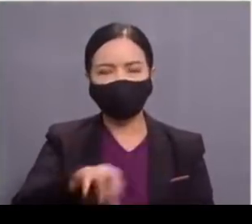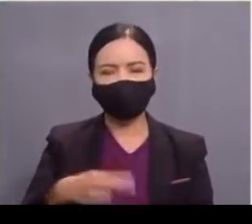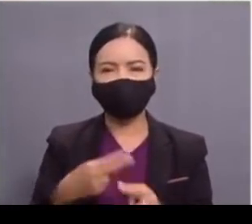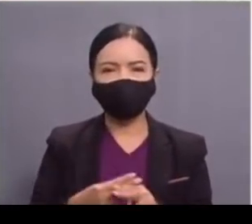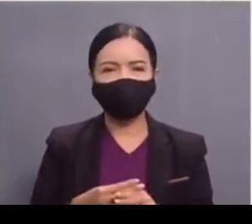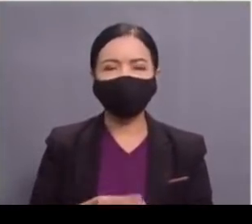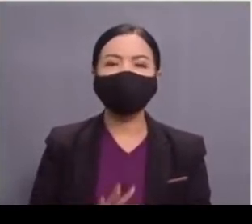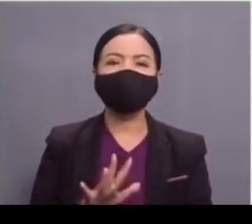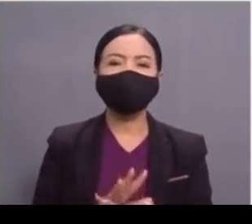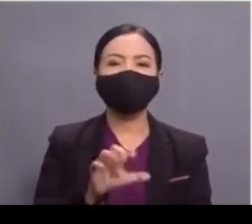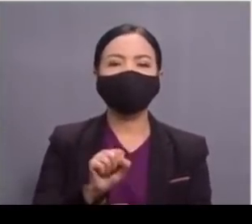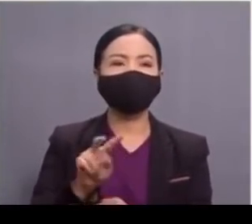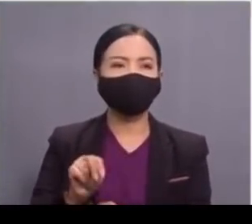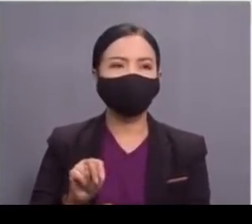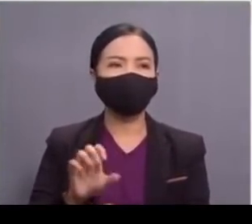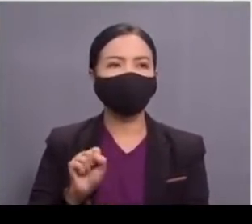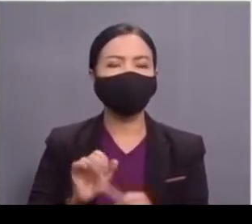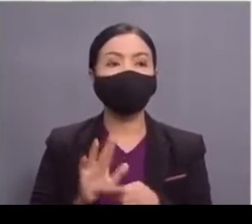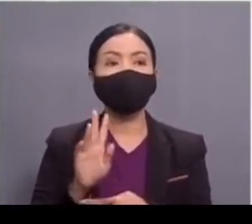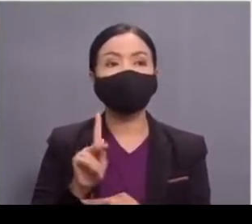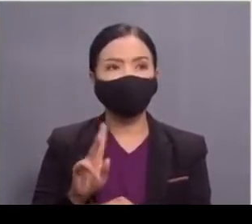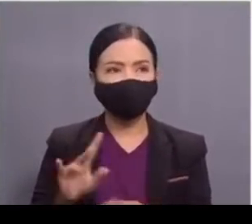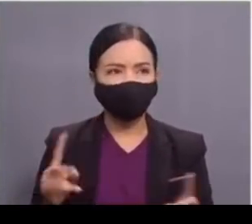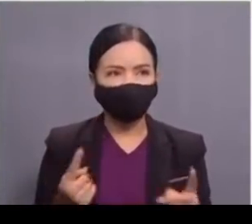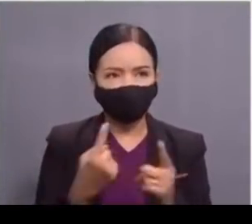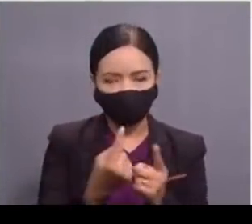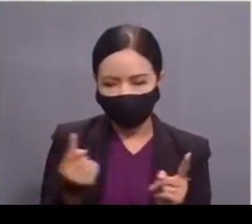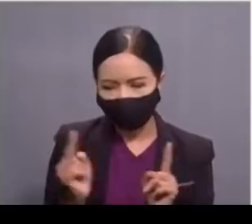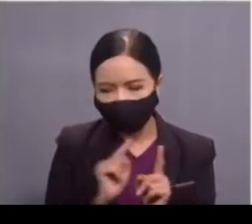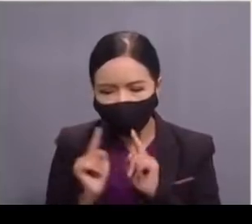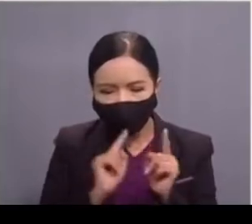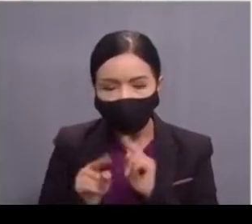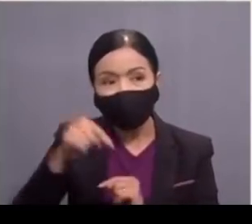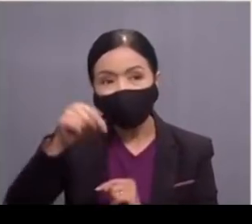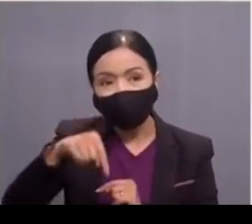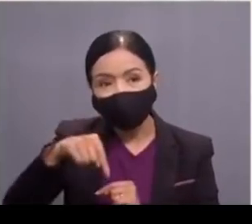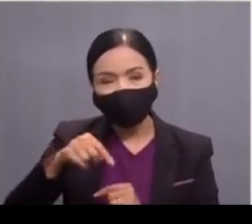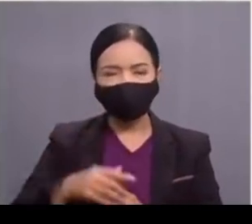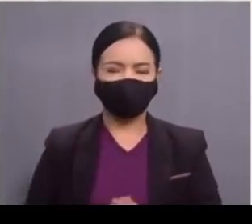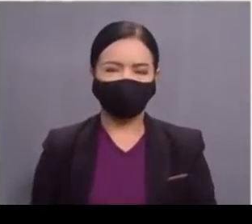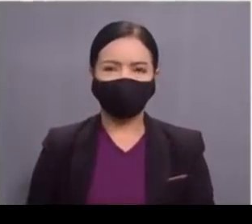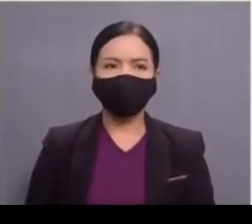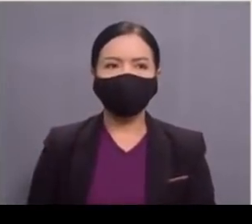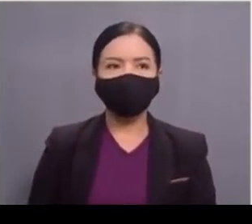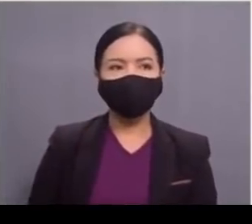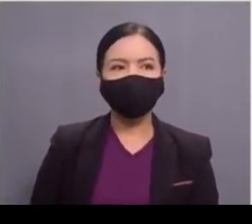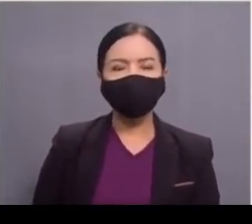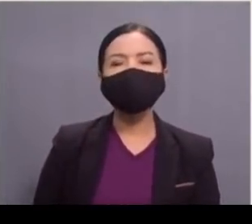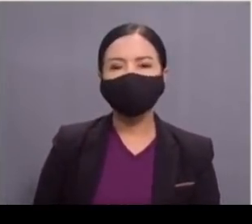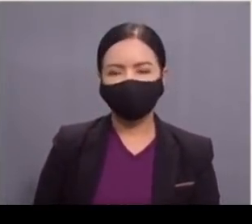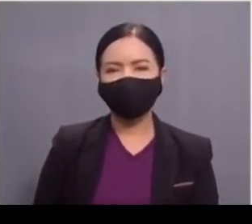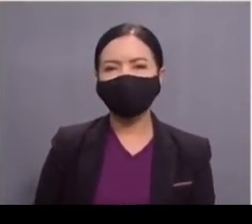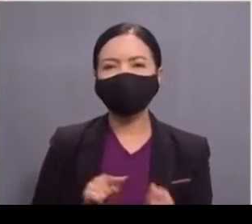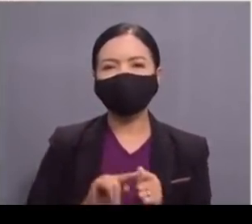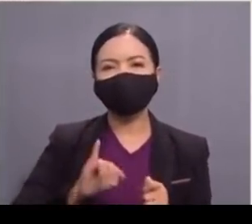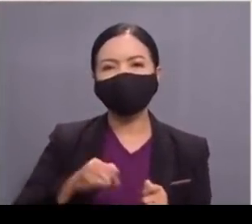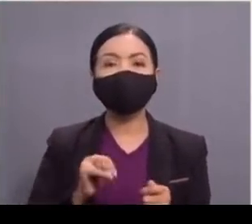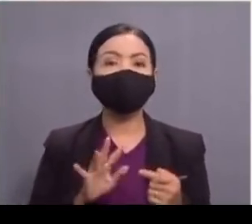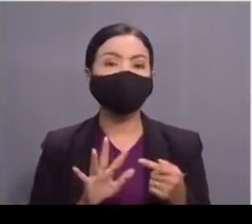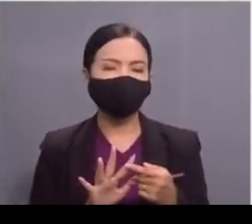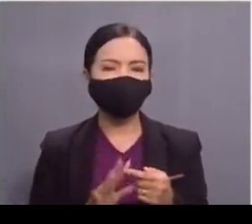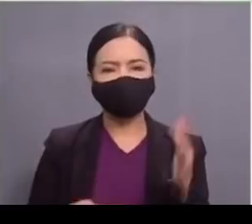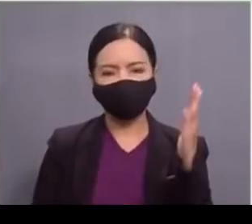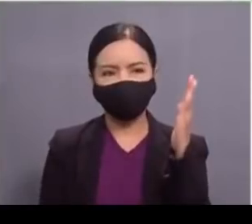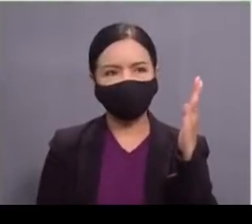ทางรถไฟเนี่ยนั่งกันกลางถนนเลยคุยกันนะคะเพราะว่าตรงนี้เป็นรอยต่อระหว่างตำบลแคมป์เพชรนะแล้วก็ตรงหาด